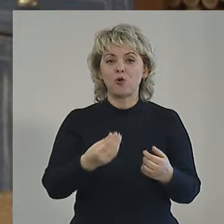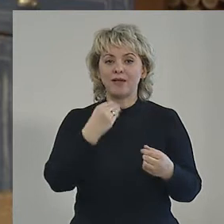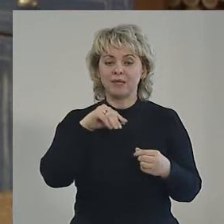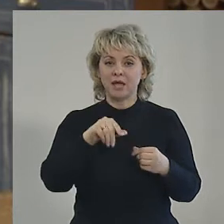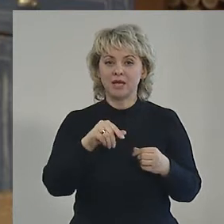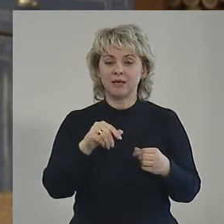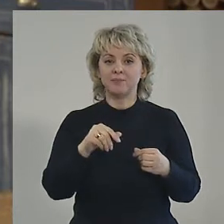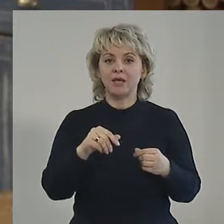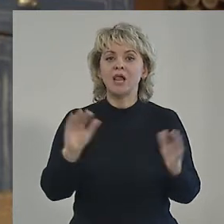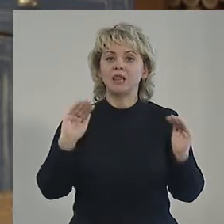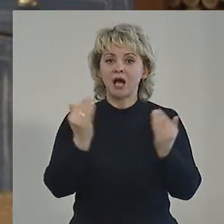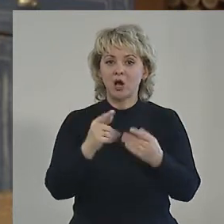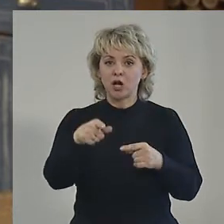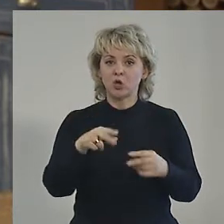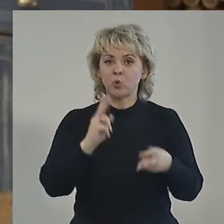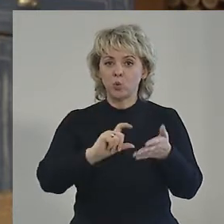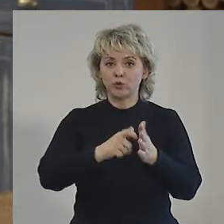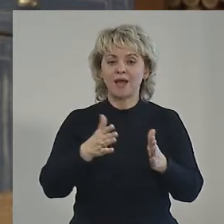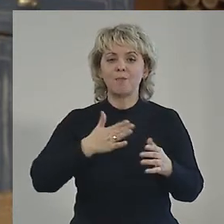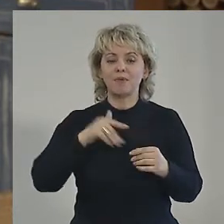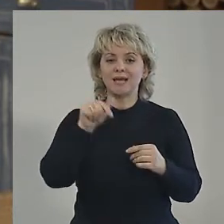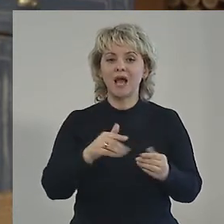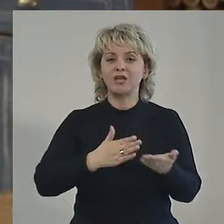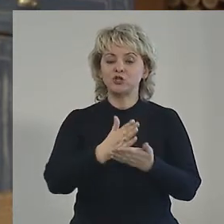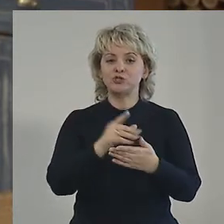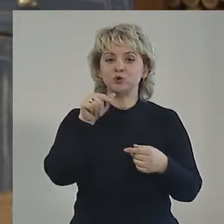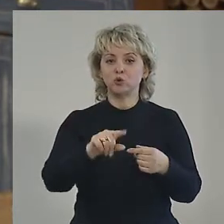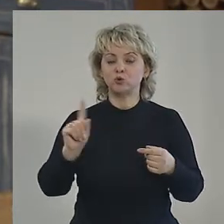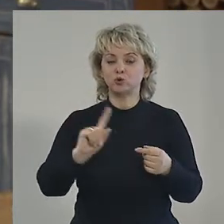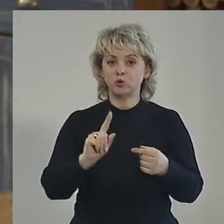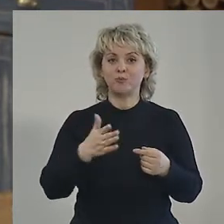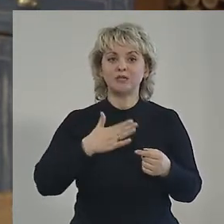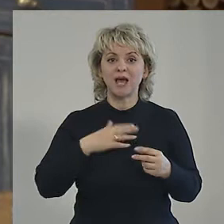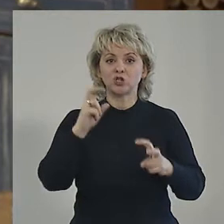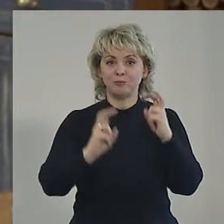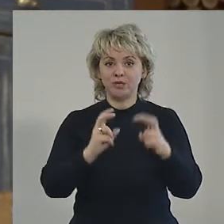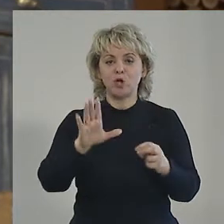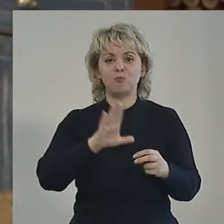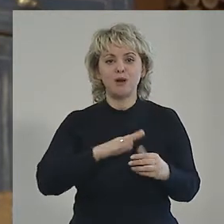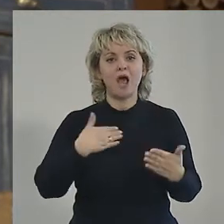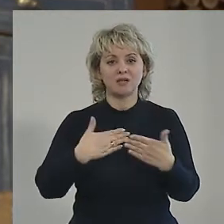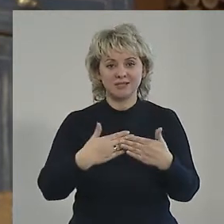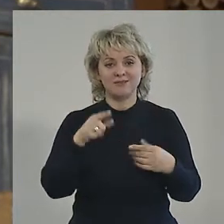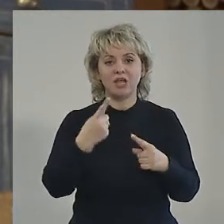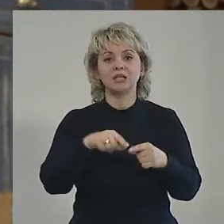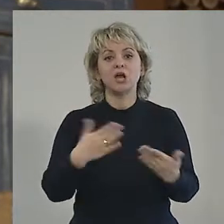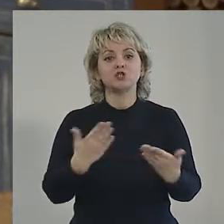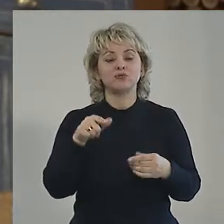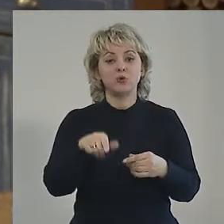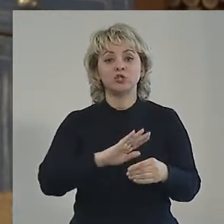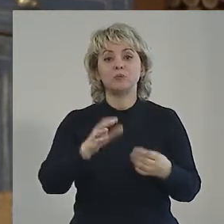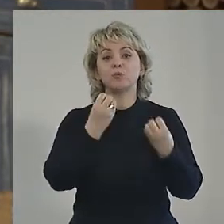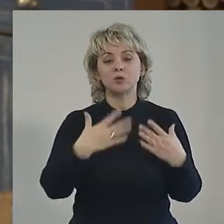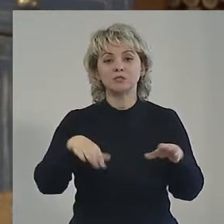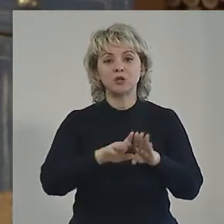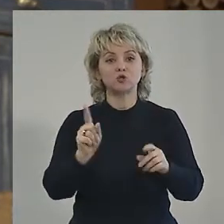питание, локальная кухня. То есть мы ориентированы на то, чтобы наши предприятия были активны. Для чего? Не просто для того,